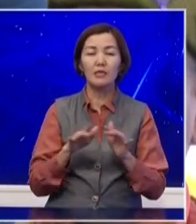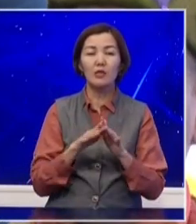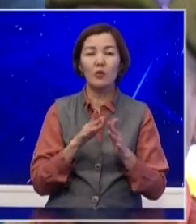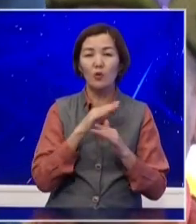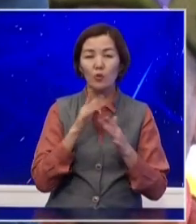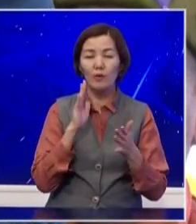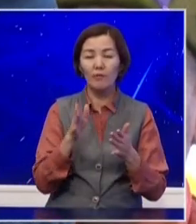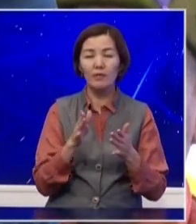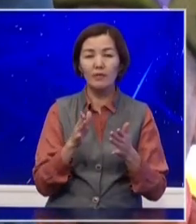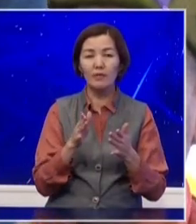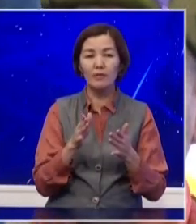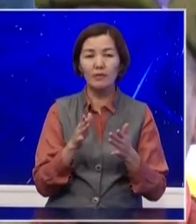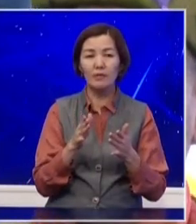Енді